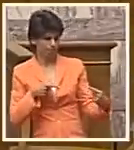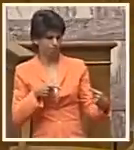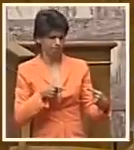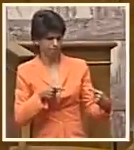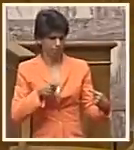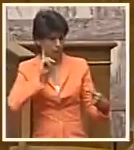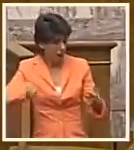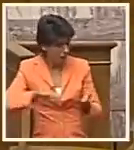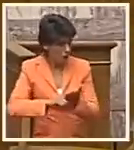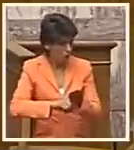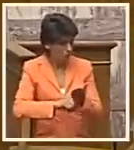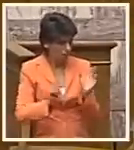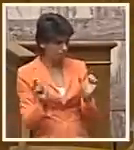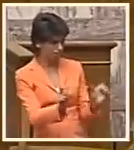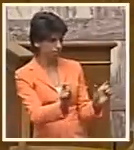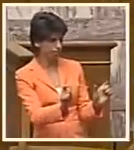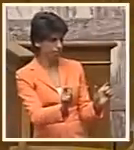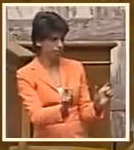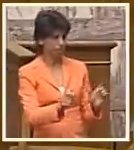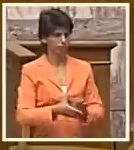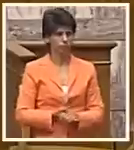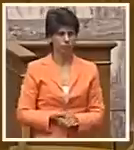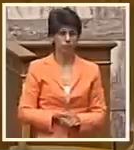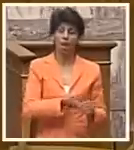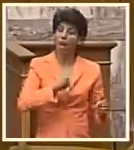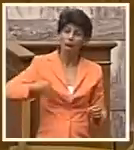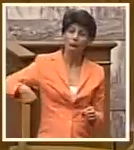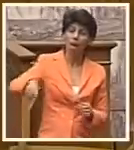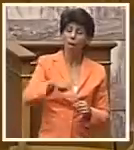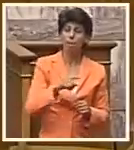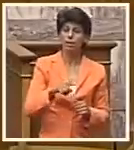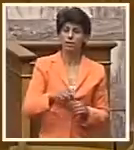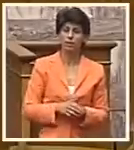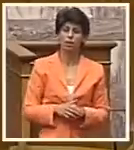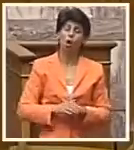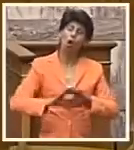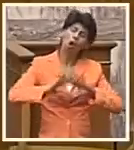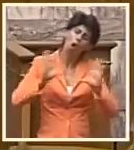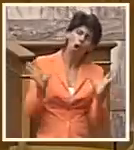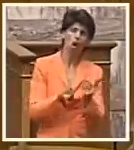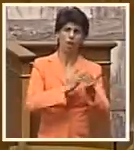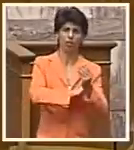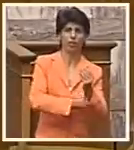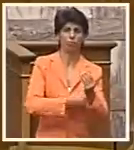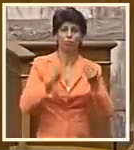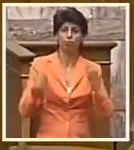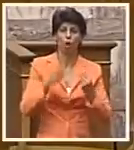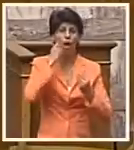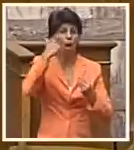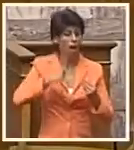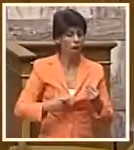στην ανομία, στην αυθαιρεσία. Εμείς δίνουμε και θα δώσουμε όλες μας τις δυνάμεις, τον καλύτερό μας σε